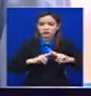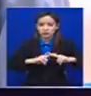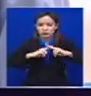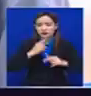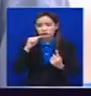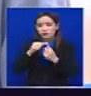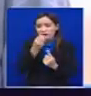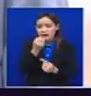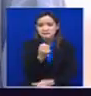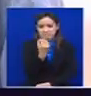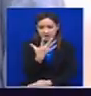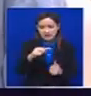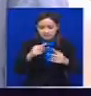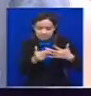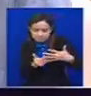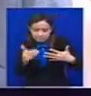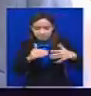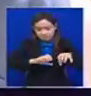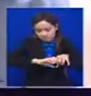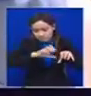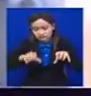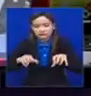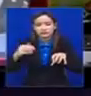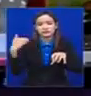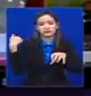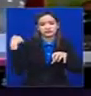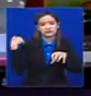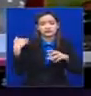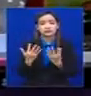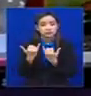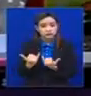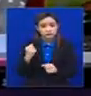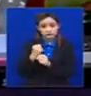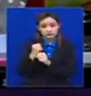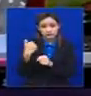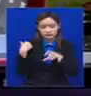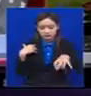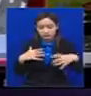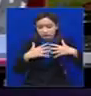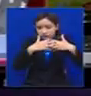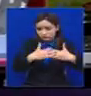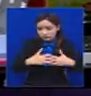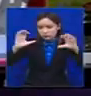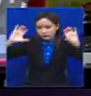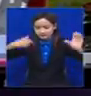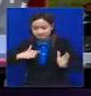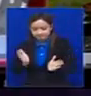แห่งที่กำลังขยับตัวสร้างสะพานนี้เช่นกันนอกจากนี้ยังมีอีกหลายอุตสาหกรรมที่ภาครัฐกำลังผลัก